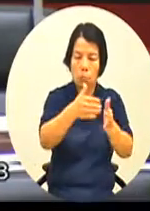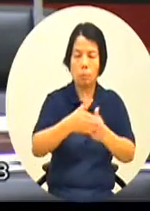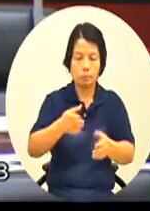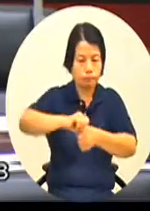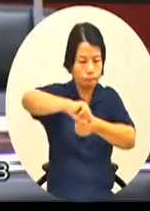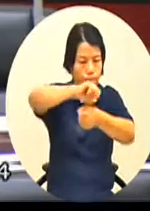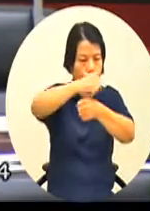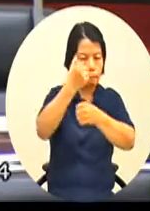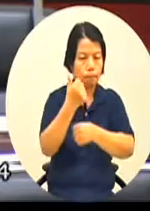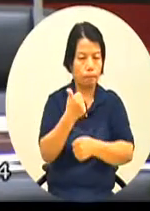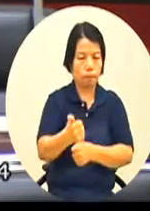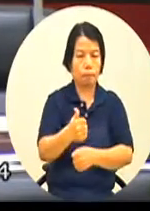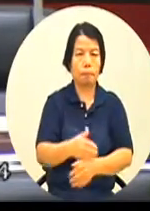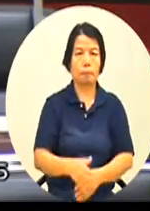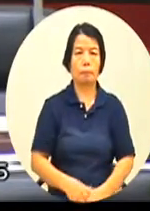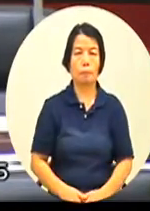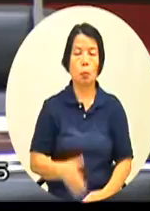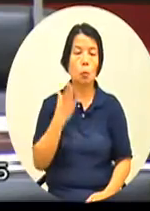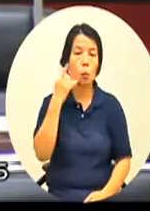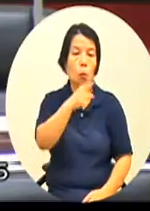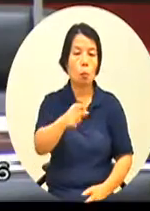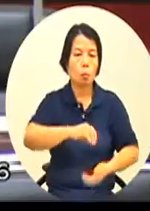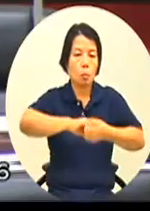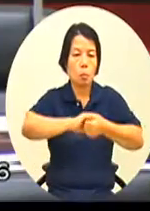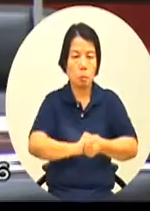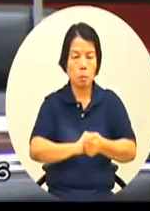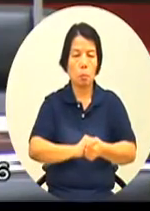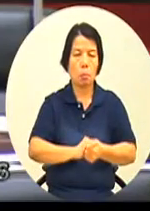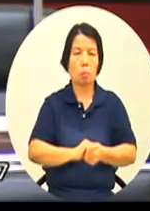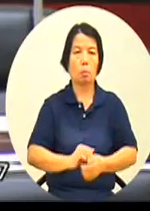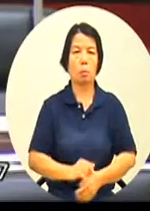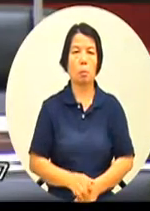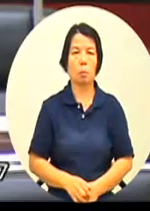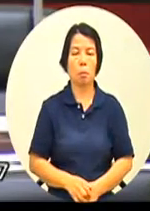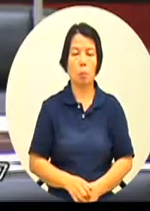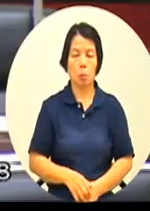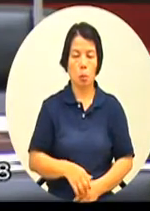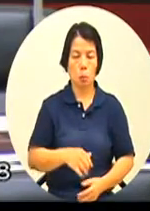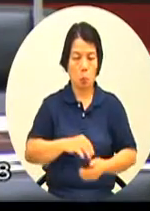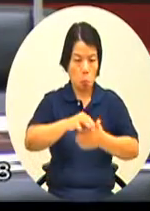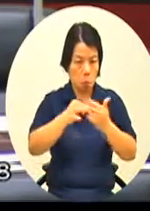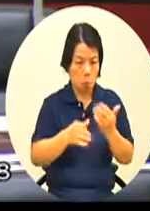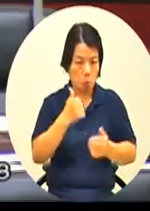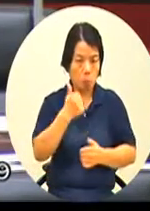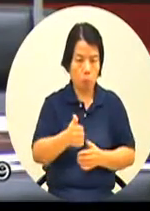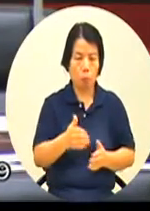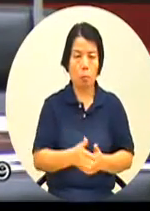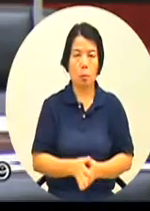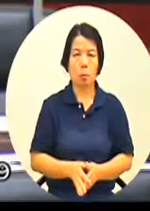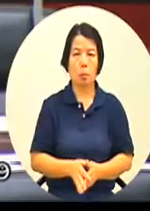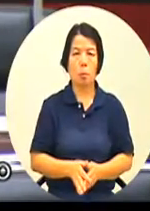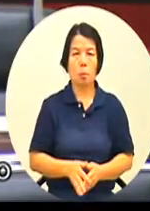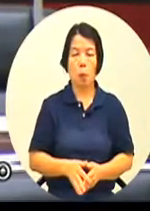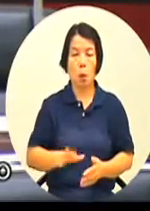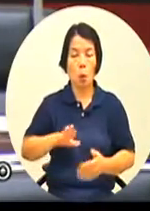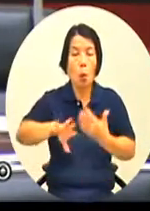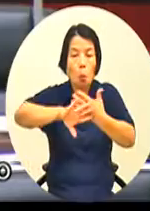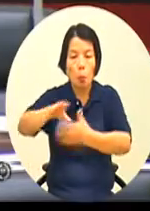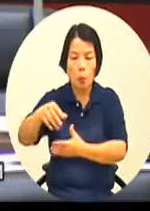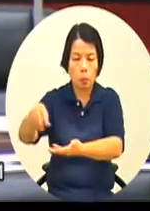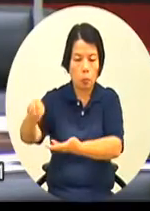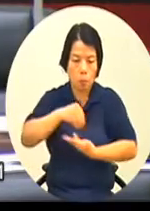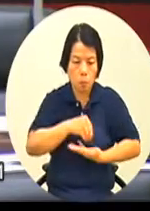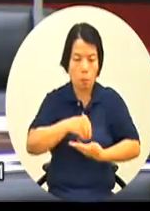好。如果是你的决策呢，是已经很不错了，但是如果别人也可以提出，比如说更好的方